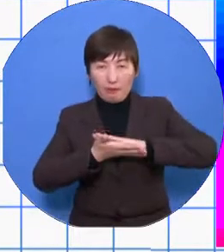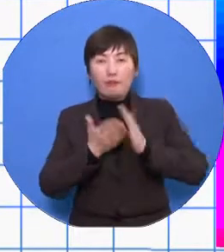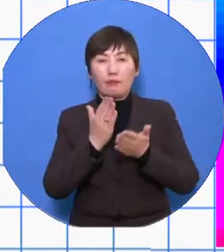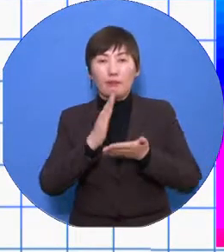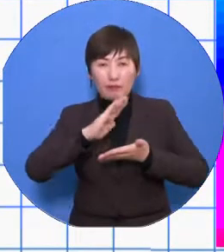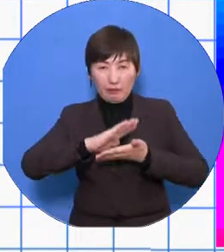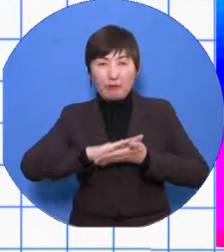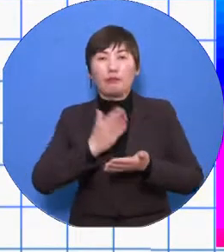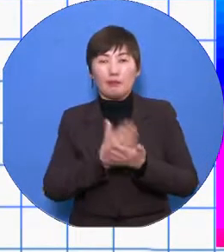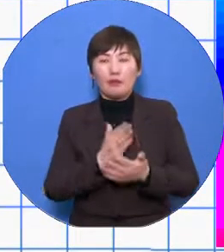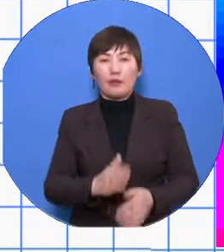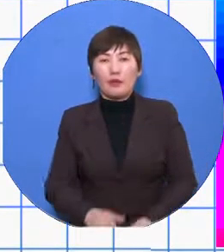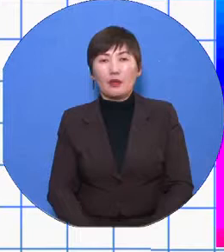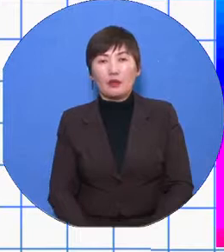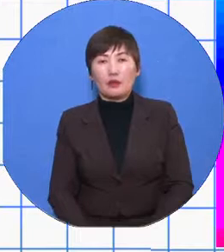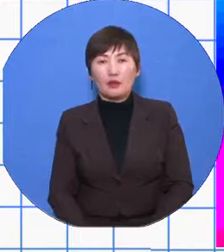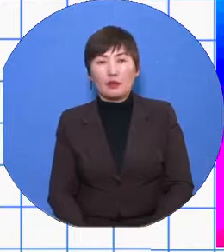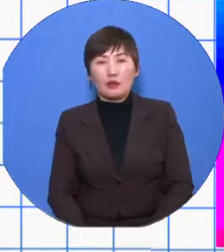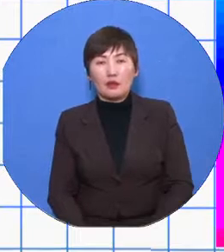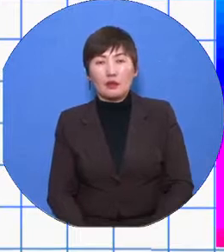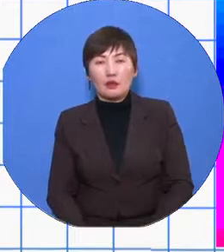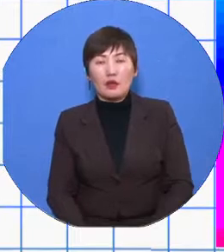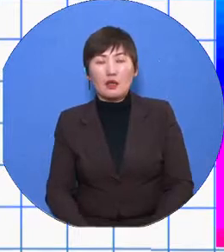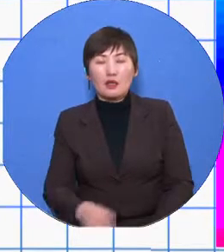Тэгвэл ахиад нэг зацаргийг эсрэг тийш нь тусгая.